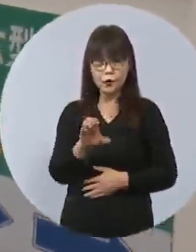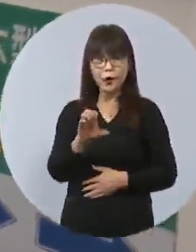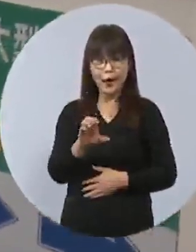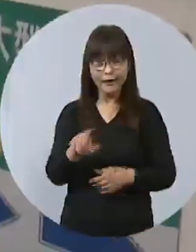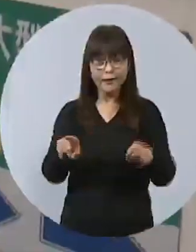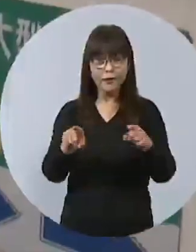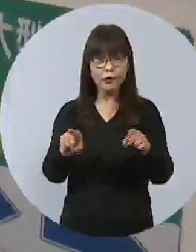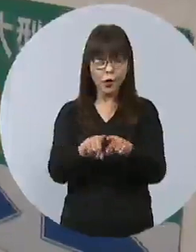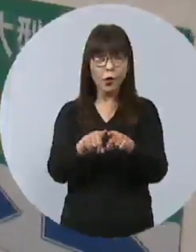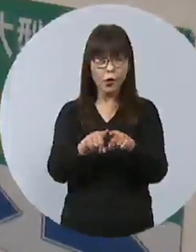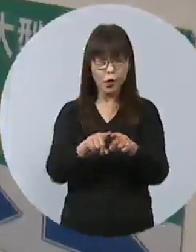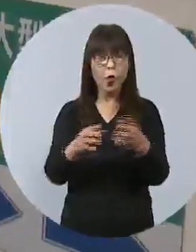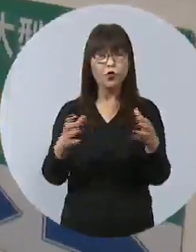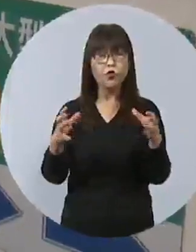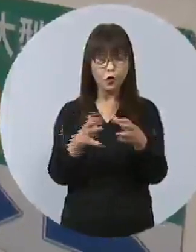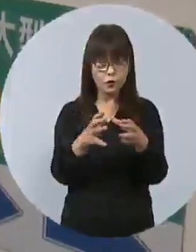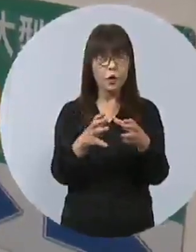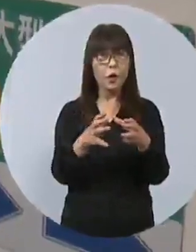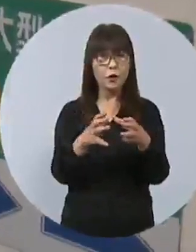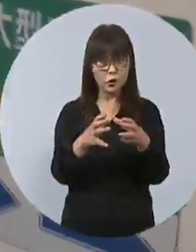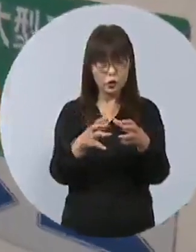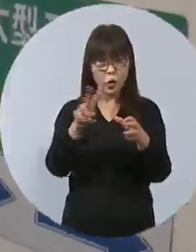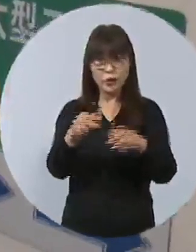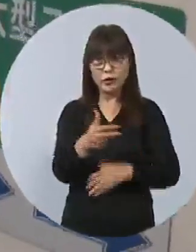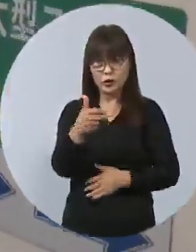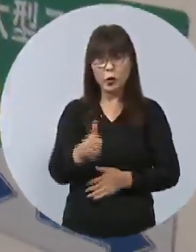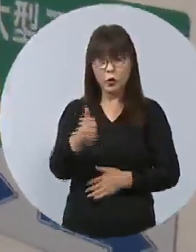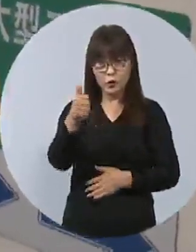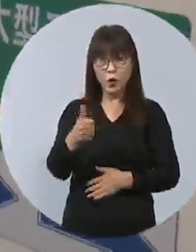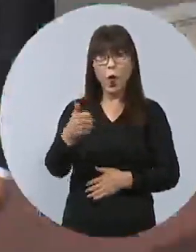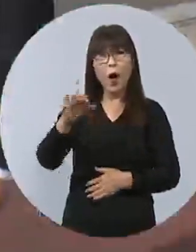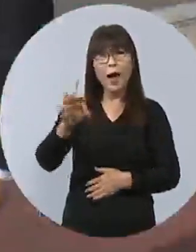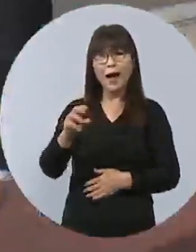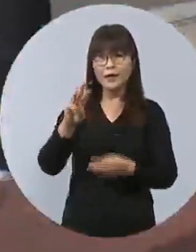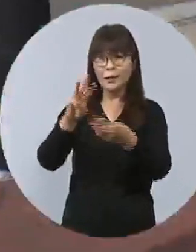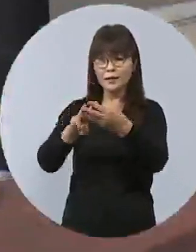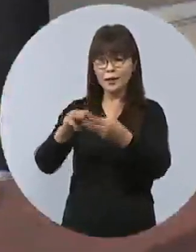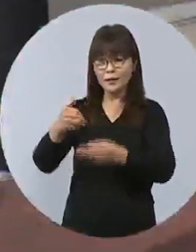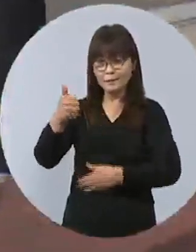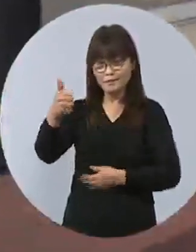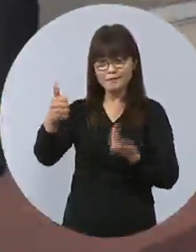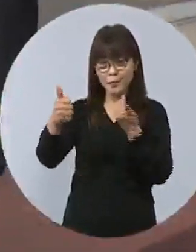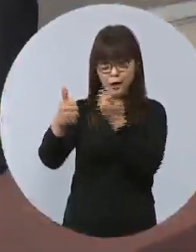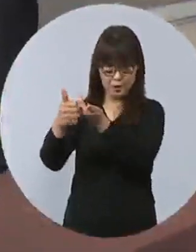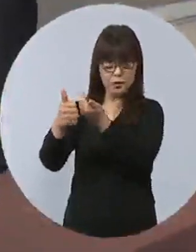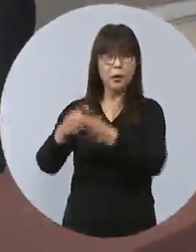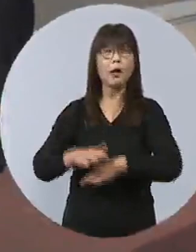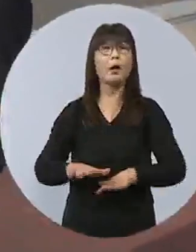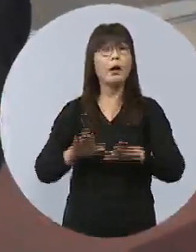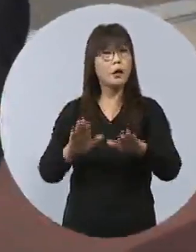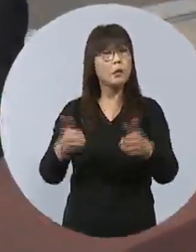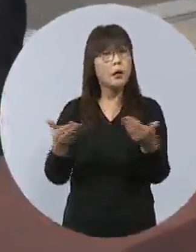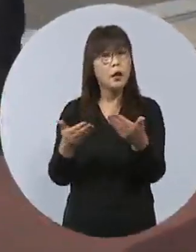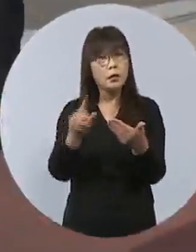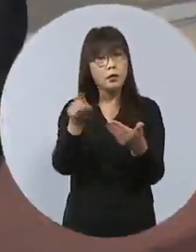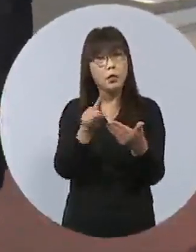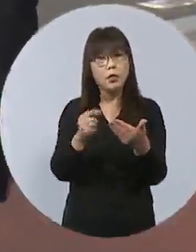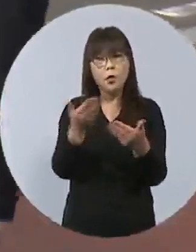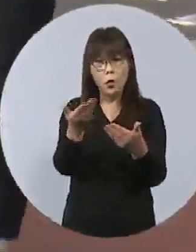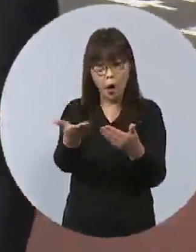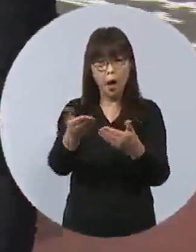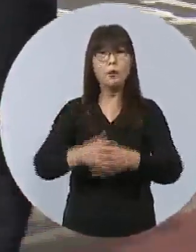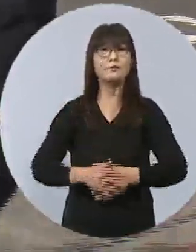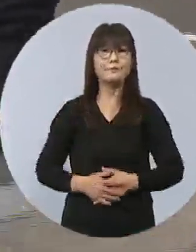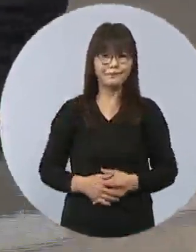事である金田さんがその思いを語ってくれました。 麦工房で働いている方っていうのはどういった皆さんなんでしょう